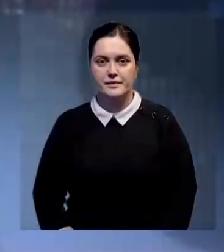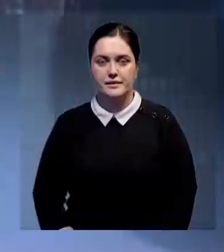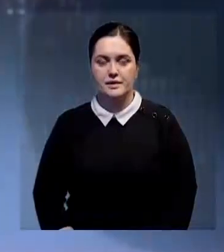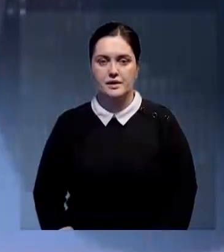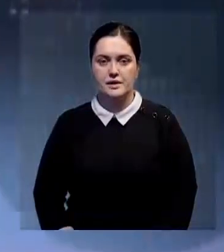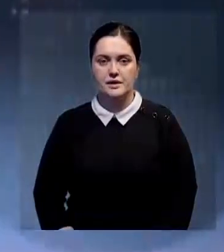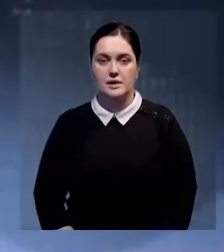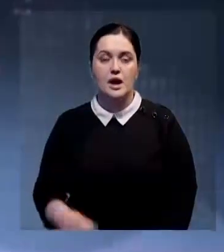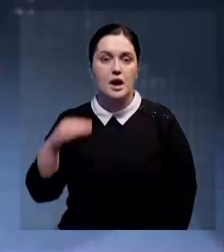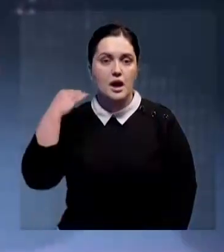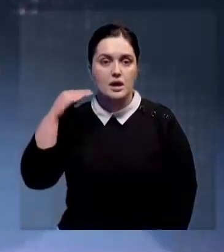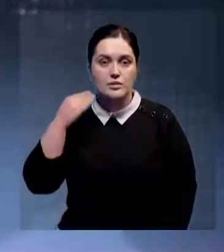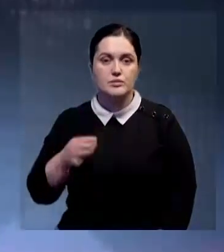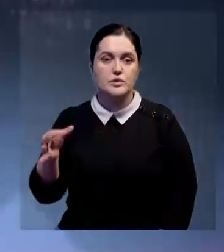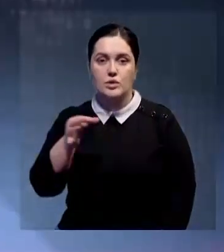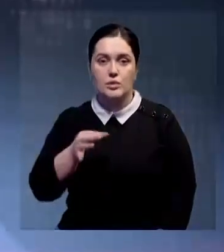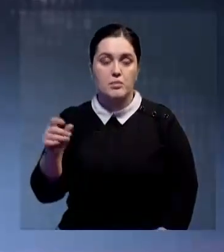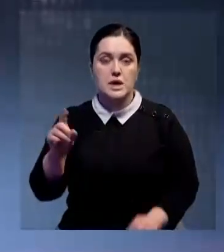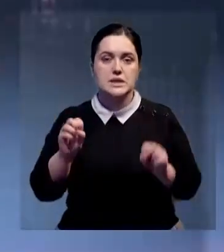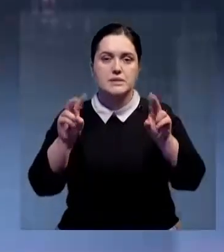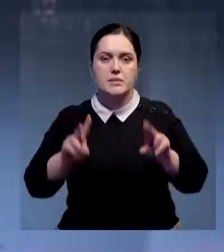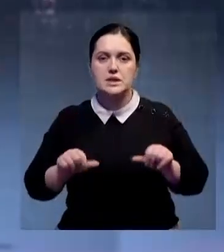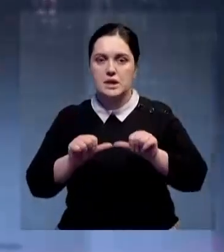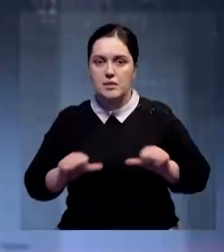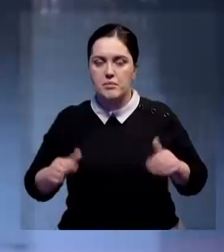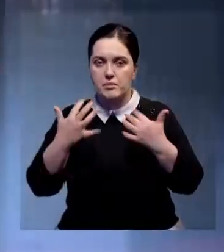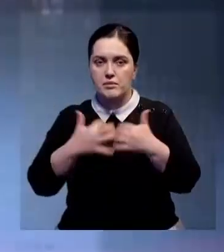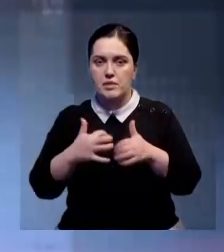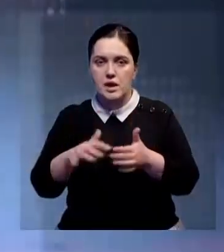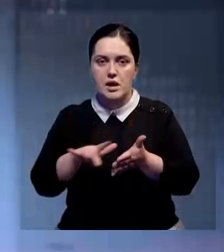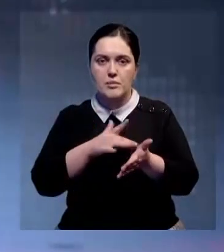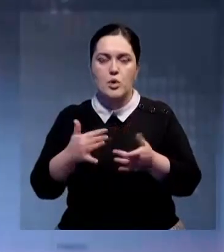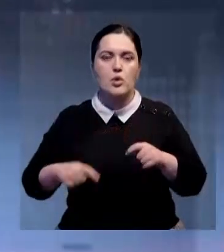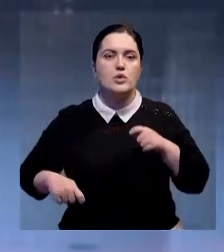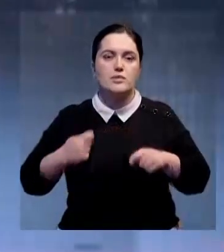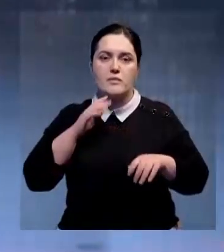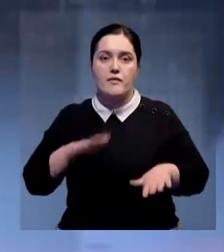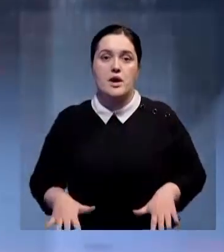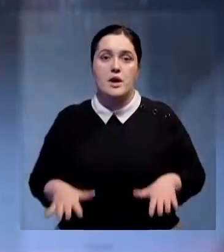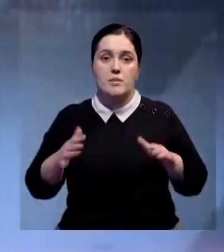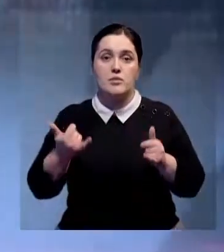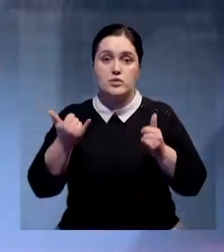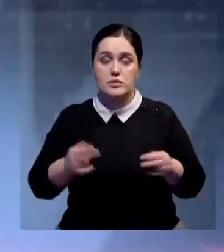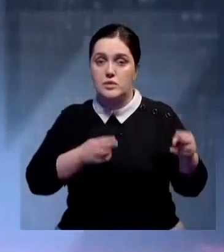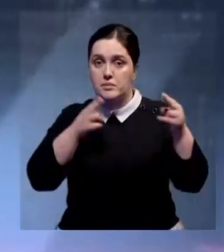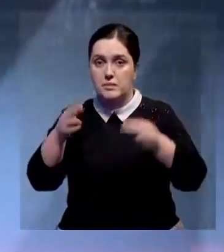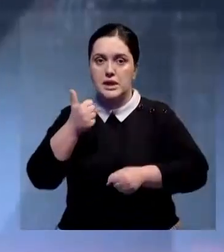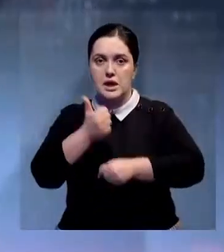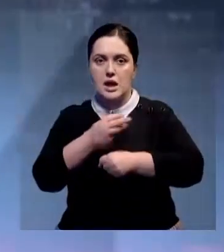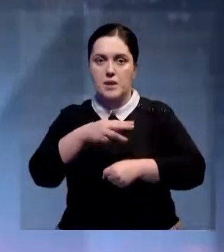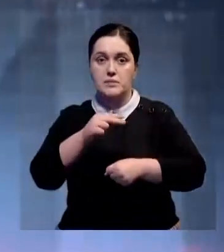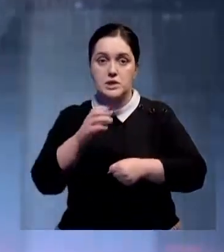И начнём ситуации в Актюбинской области там спецкомиссия подсчитывает ущерб от паводков сейчас в регионе находится глава МЧС